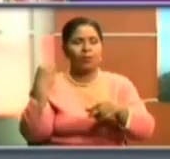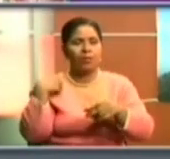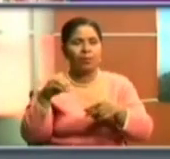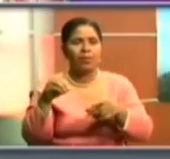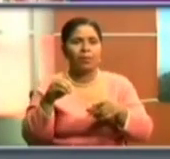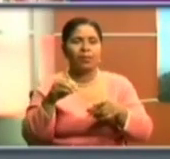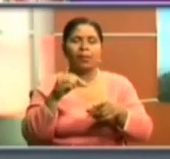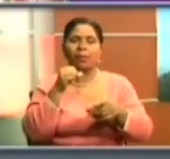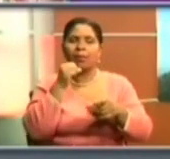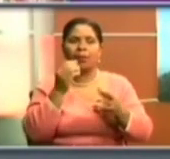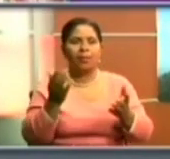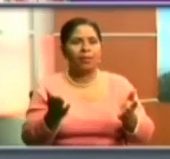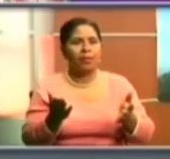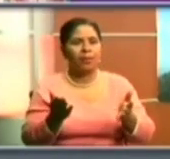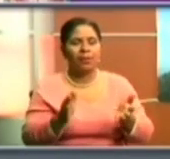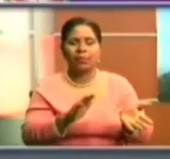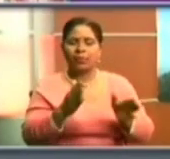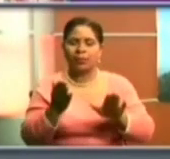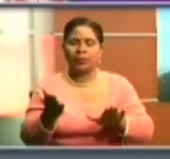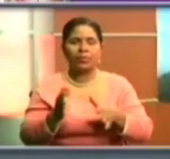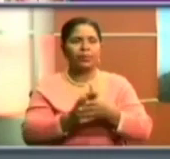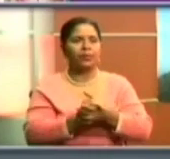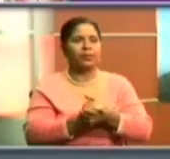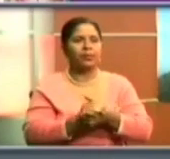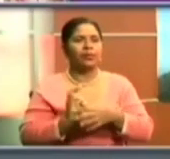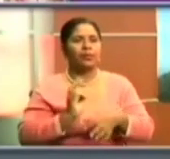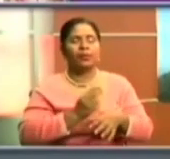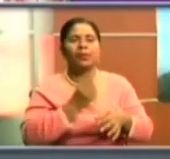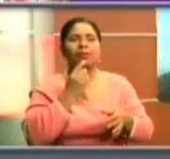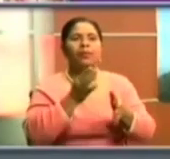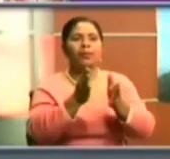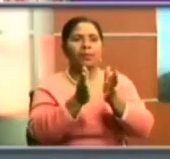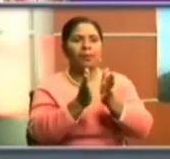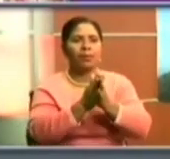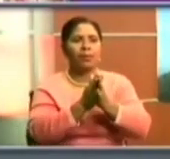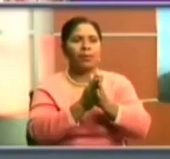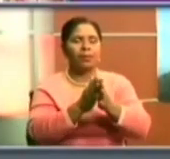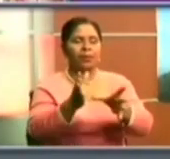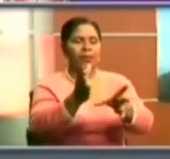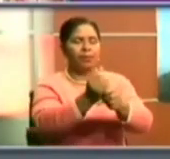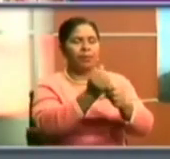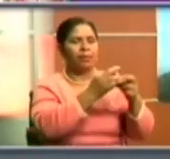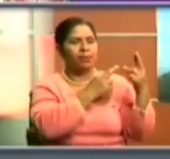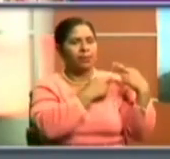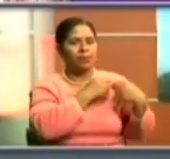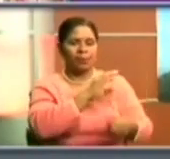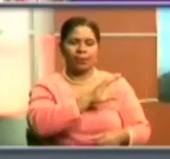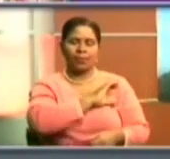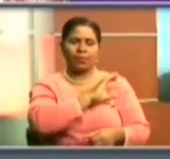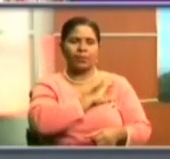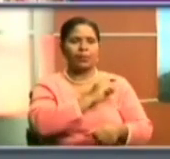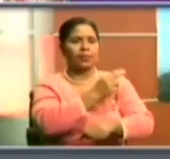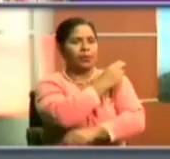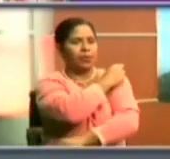innocents, nous demander tout prise en charge policiers qui